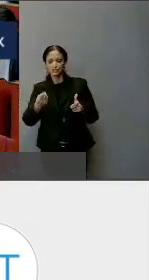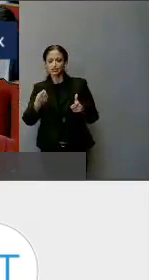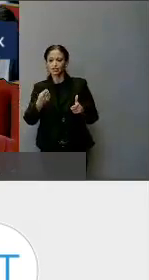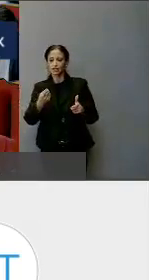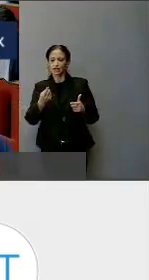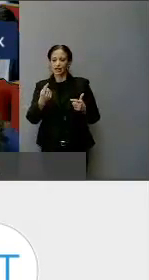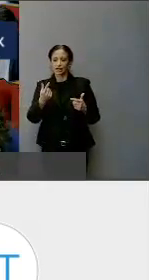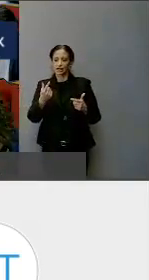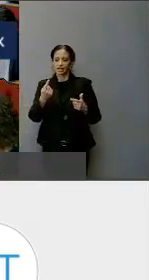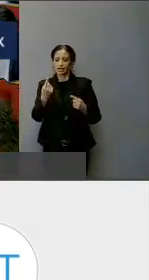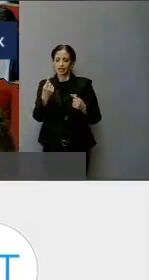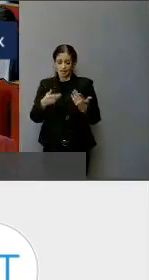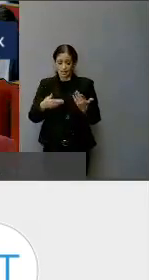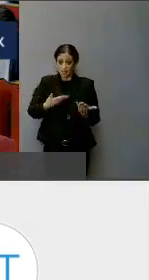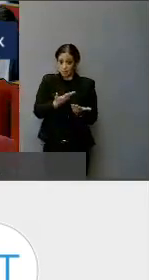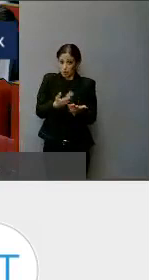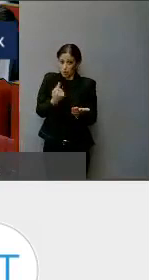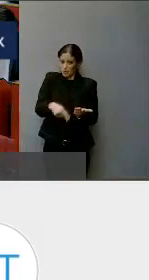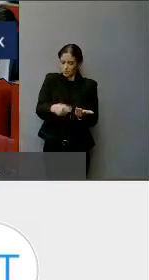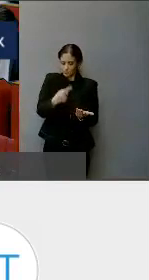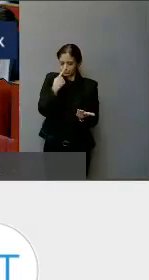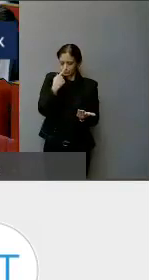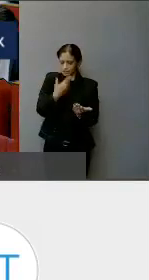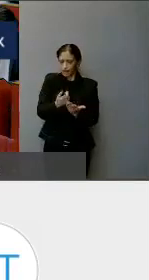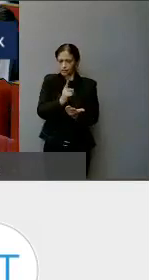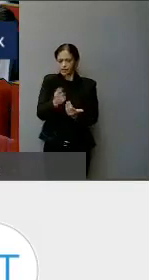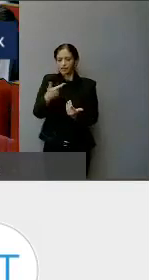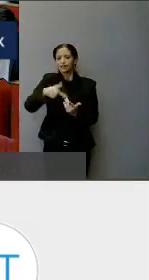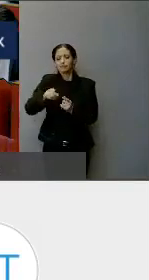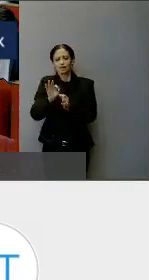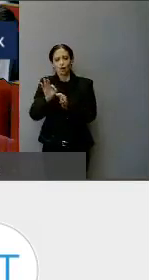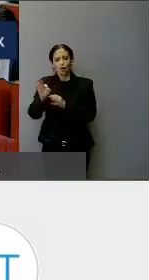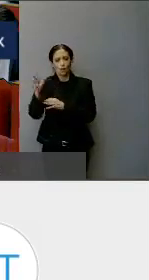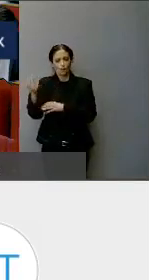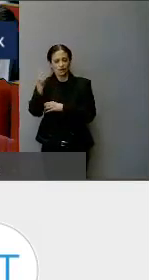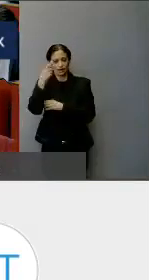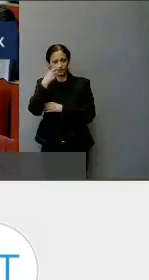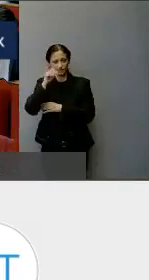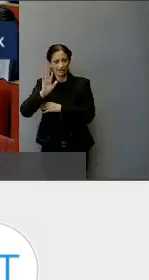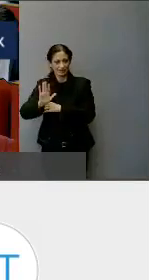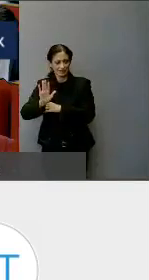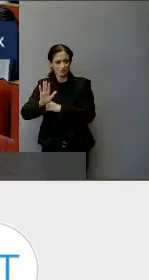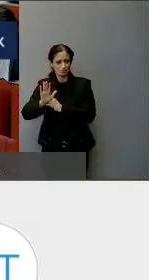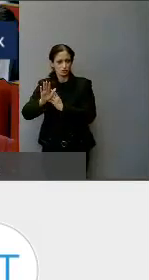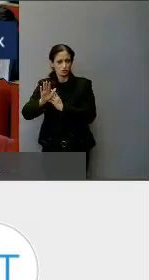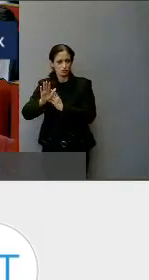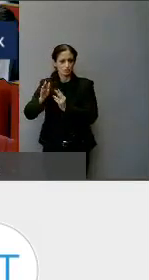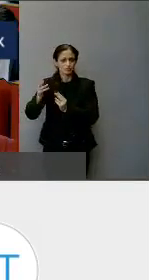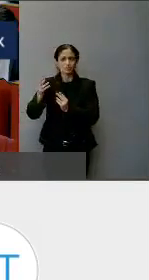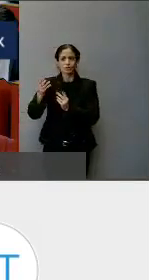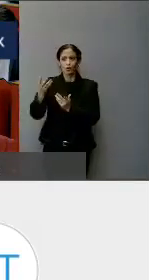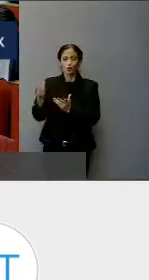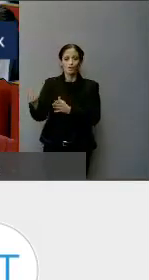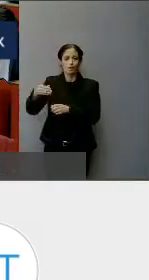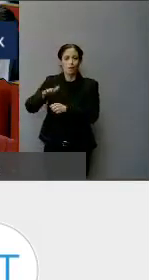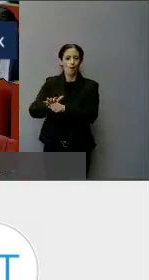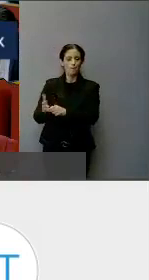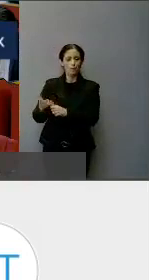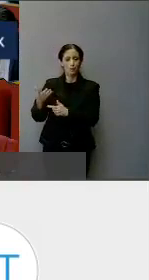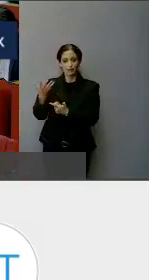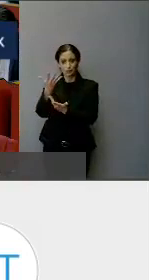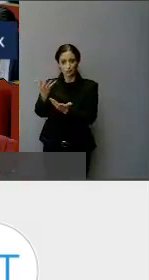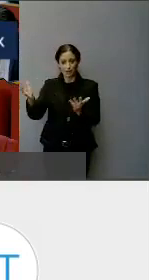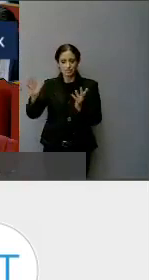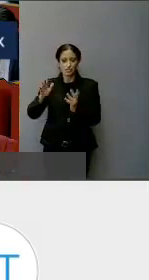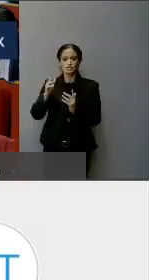cosa che ci proponete a quelli che sono invece gli obiettivi ci tipici del carattere di coordinamento paesistico sia regionale che